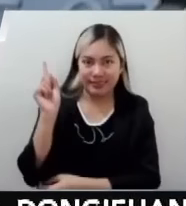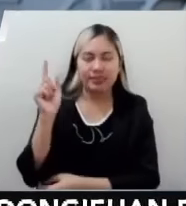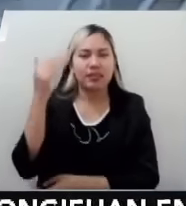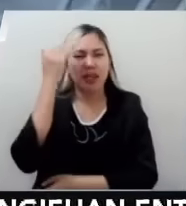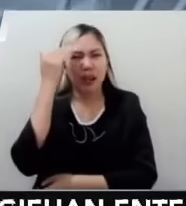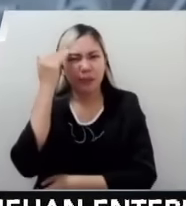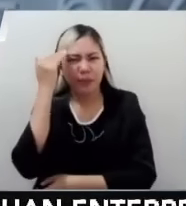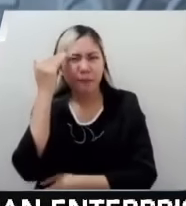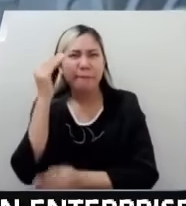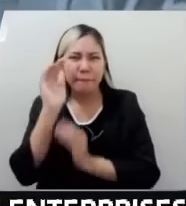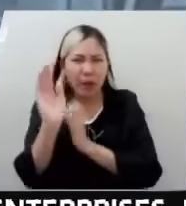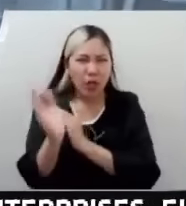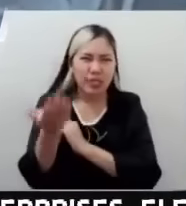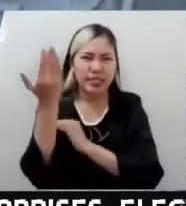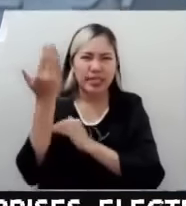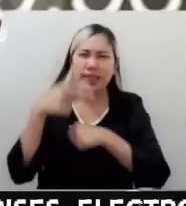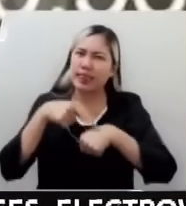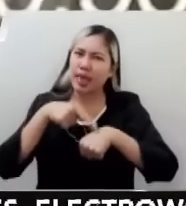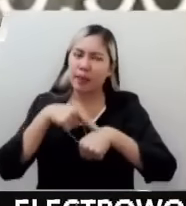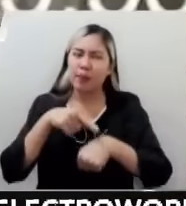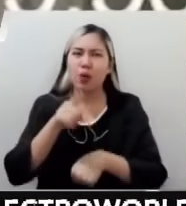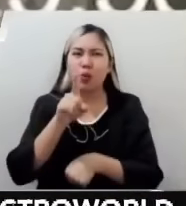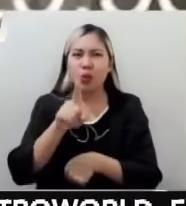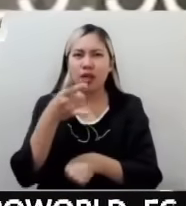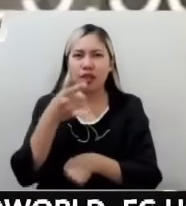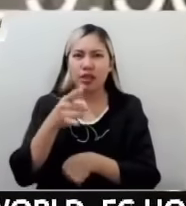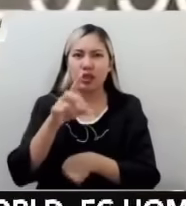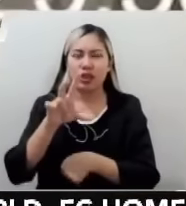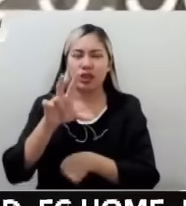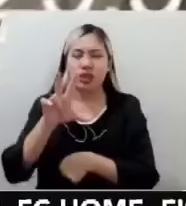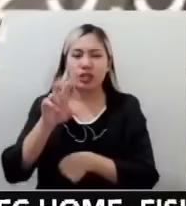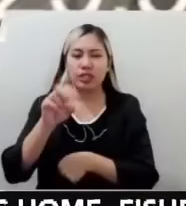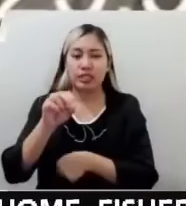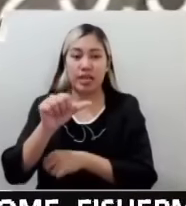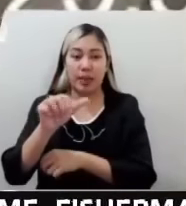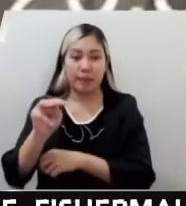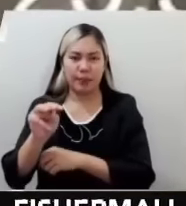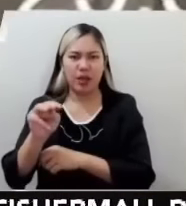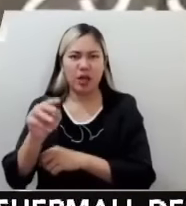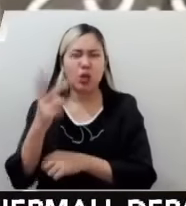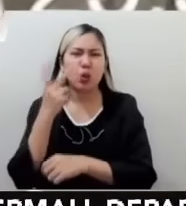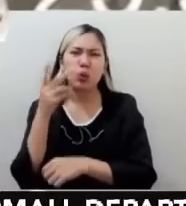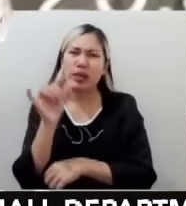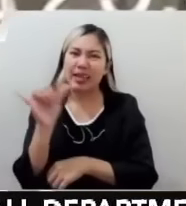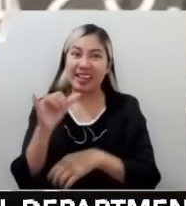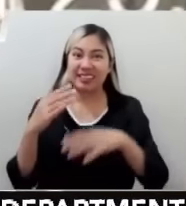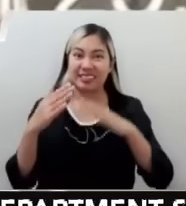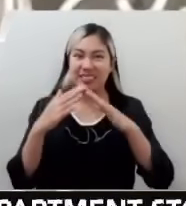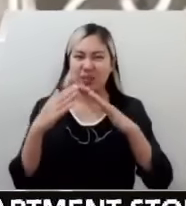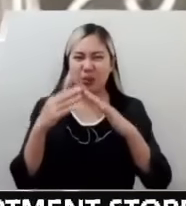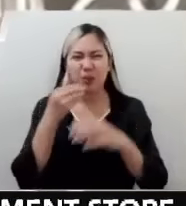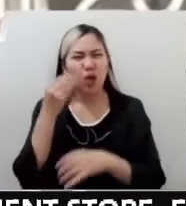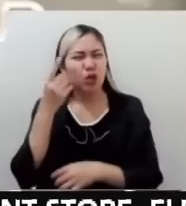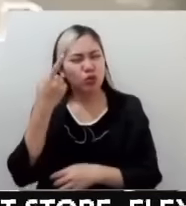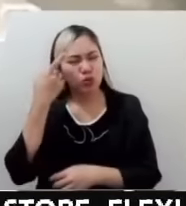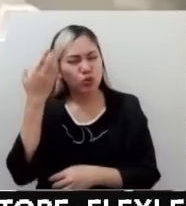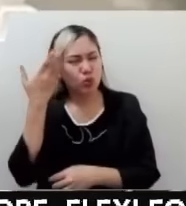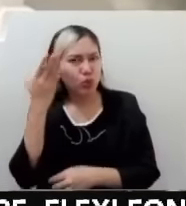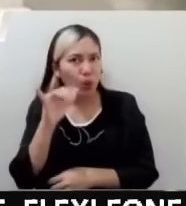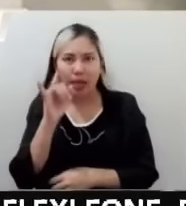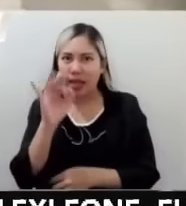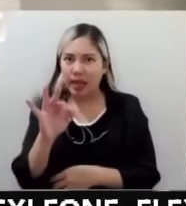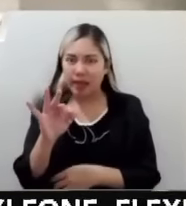siya hinuhuli, 1 a.m. doon. So mukhang tinitirahan niya talaga yung lugar, but not clear if this is a residential area or a